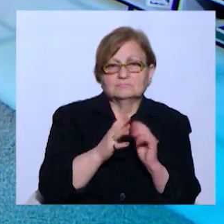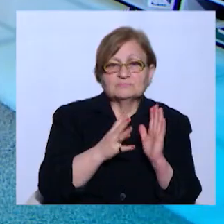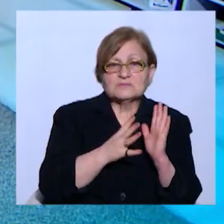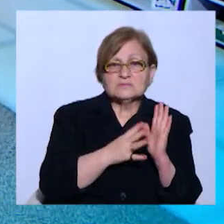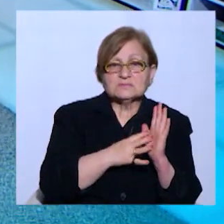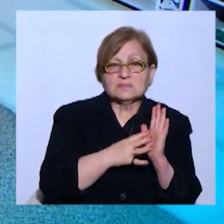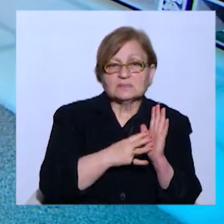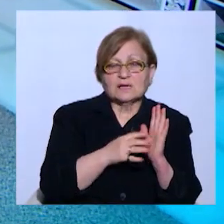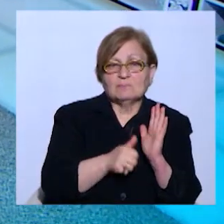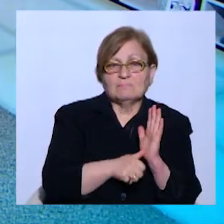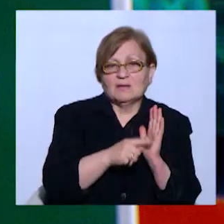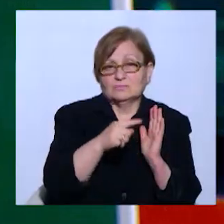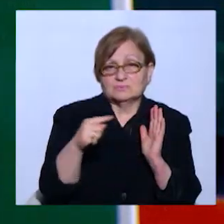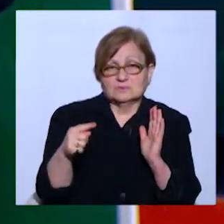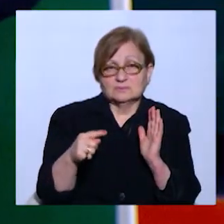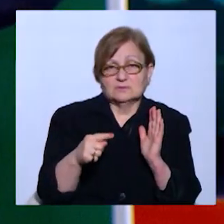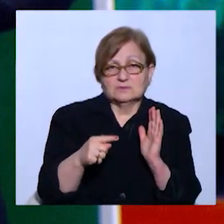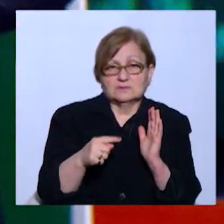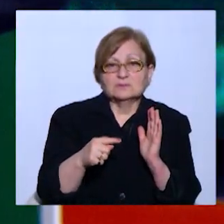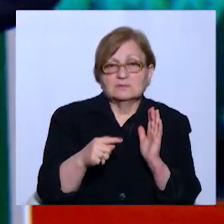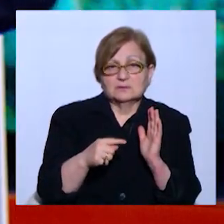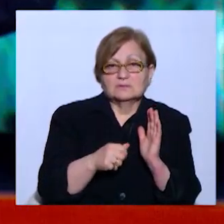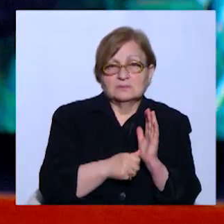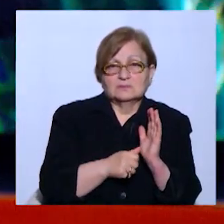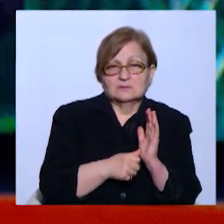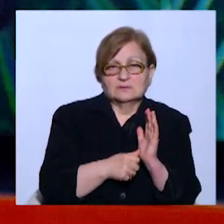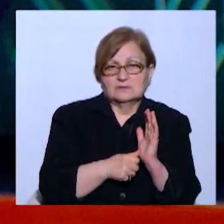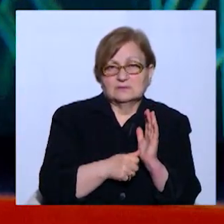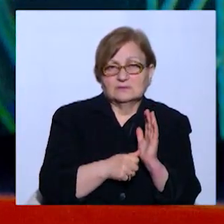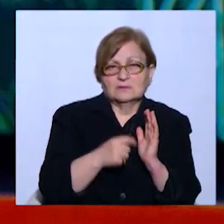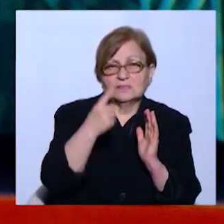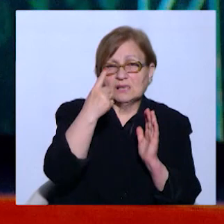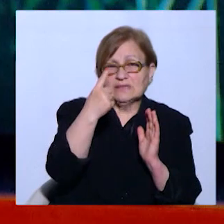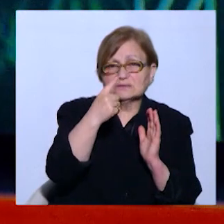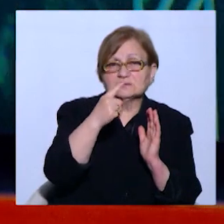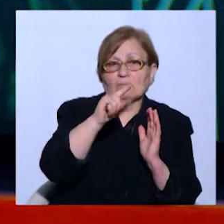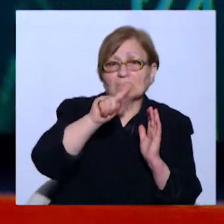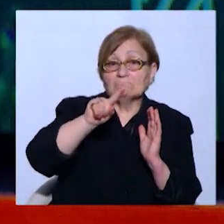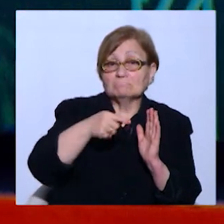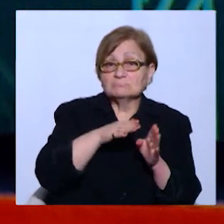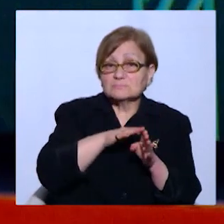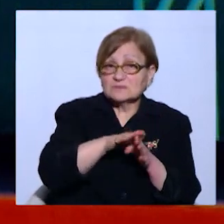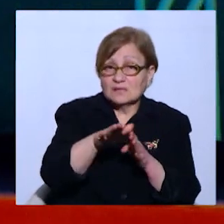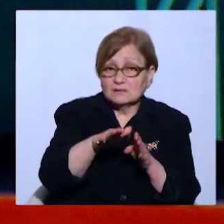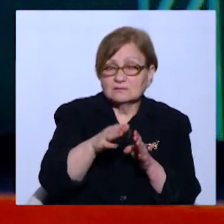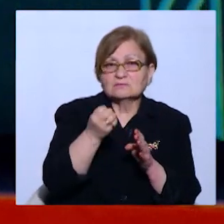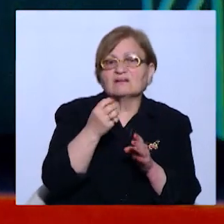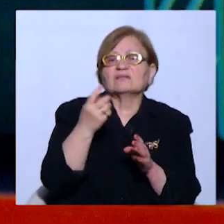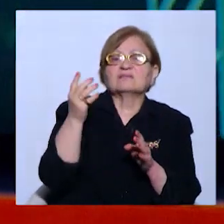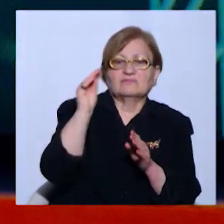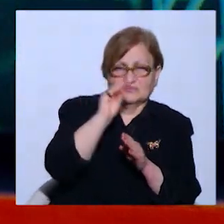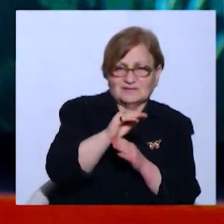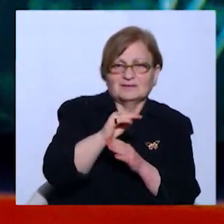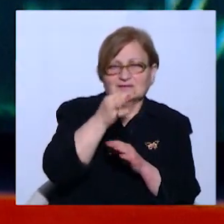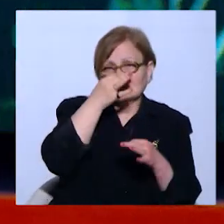19-დი. რატო? კითხავთ. 19-დი არის. 1.0 და კეთკეთოთ ახაში.